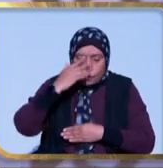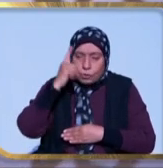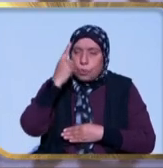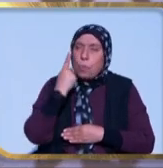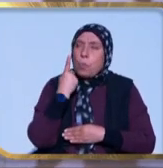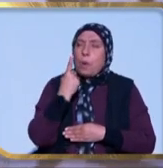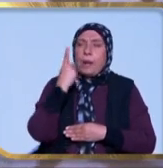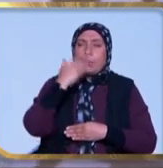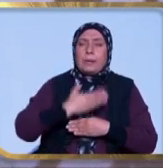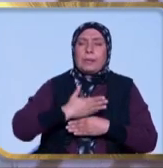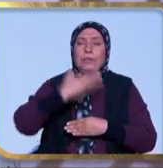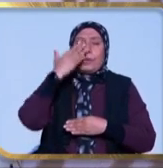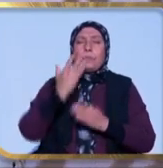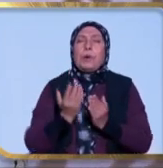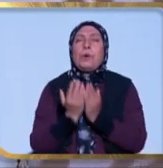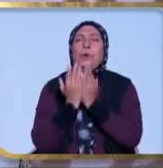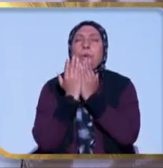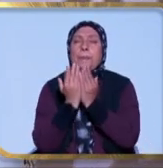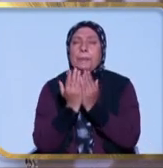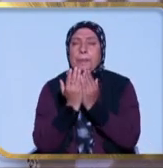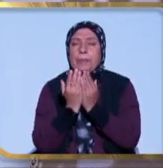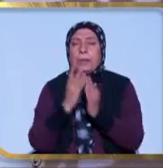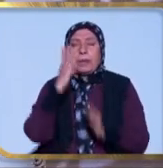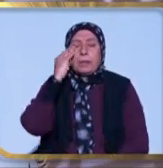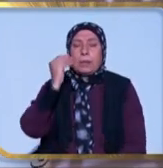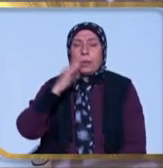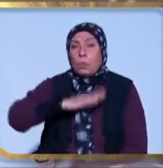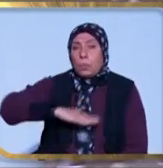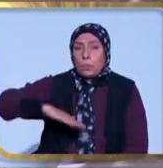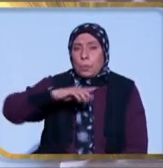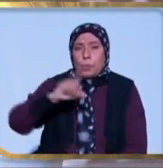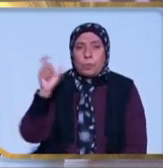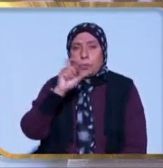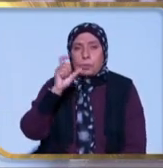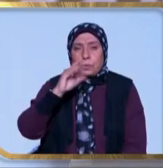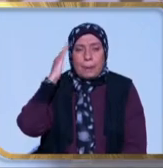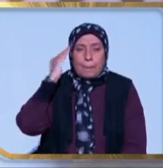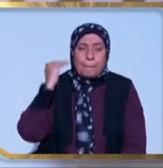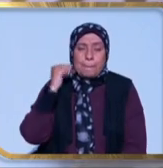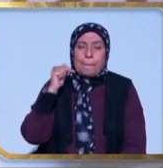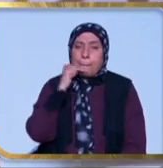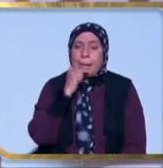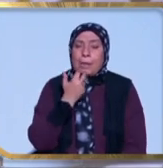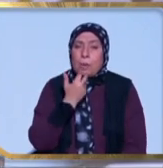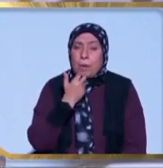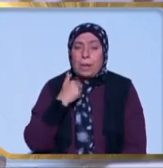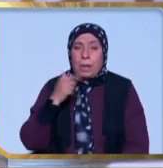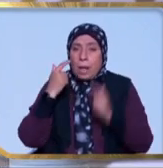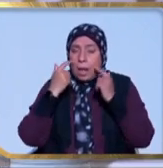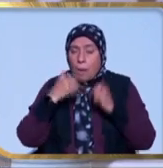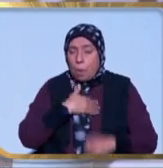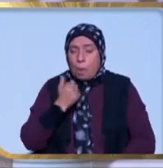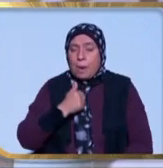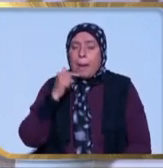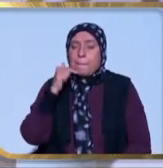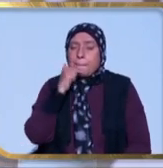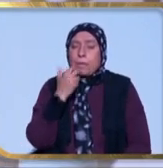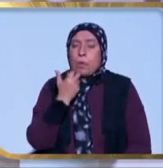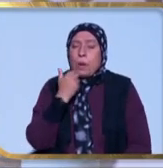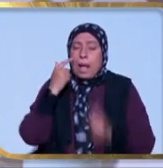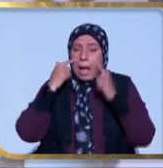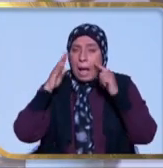من دون الله كاشفة. اللهم اغفر للمسلمين والمسلمات، والمؤمنين والمؤمنات، الأحياء